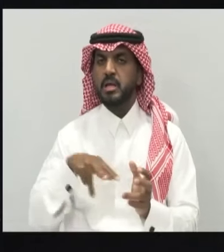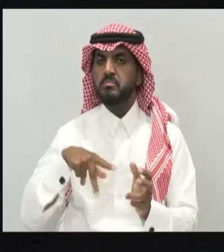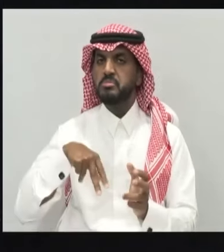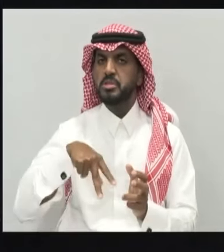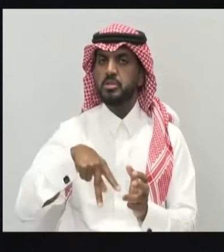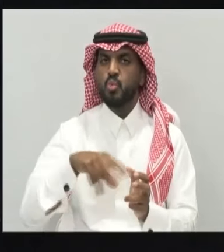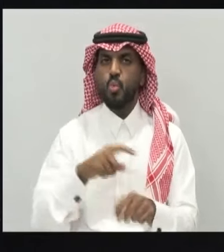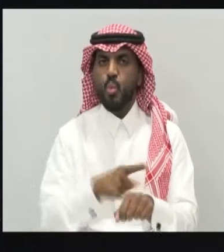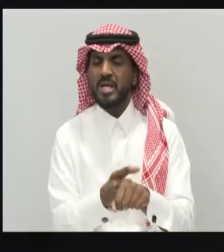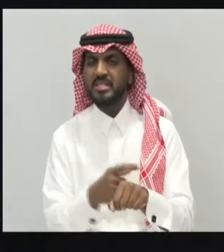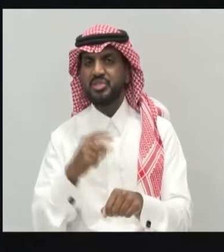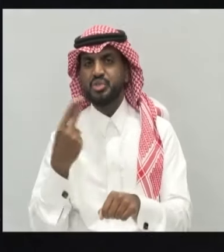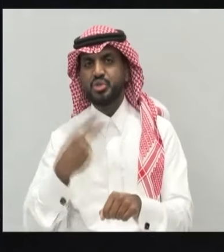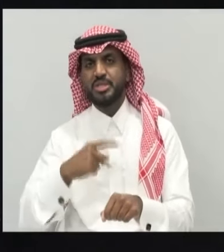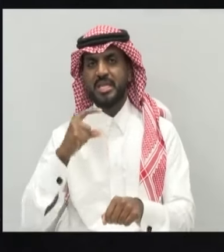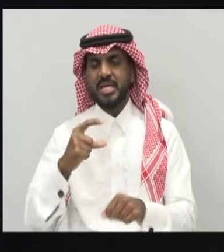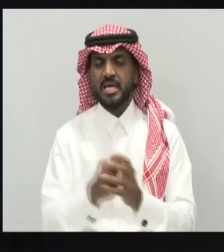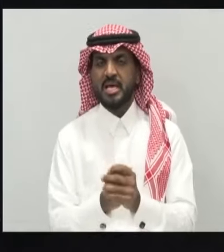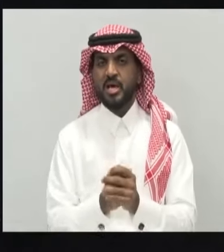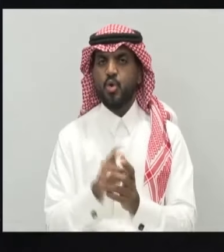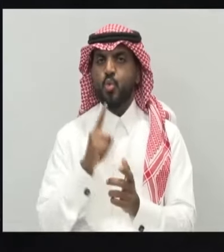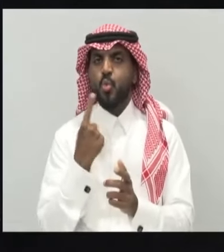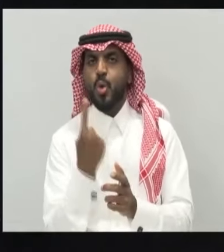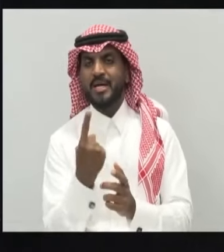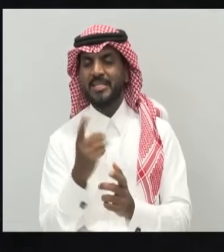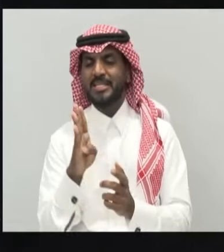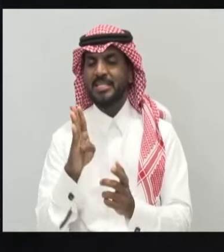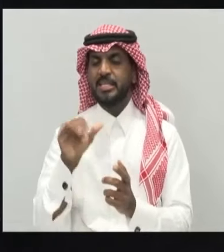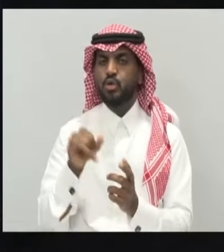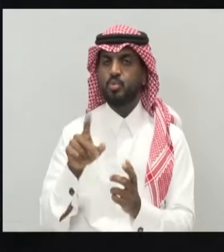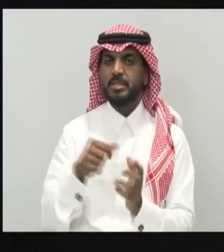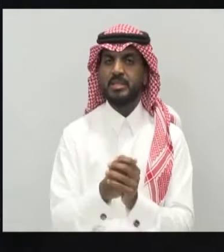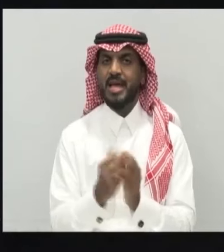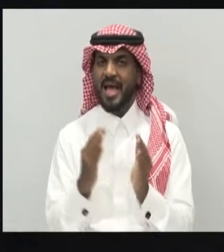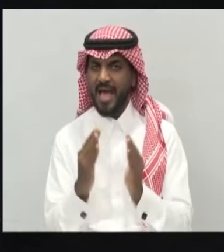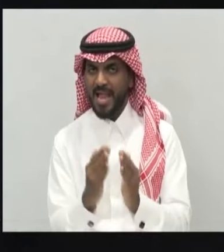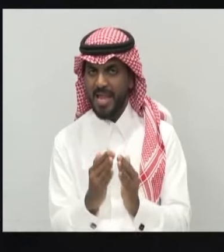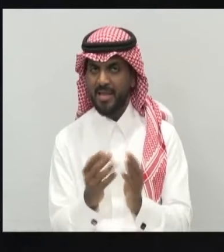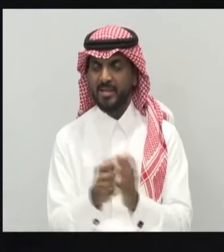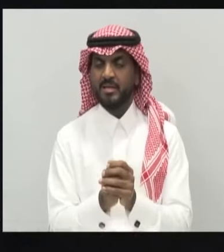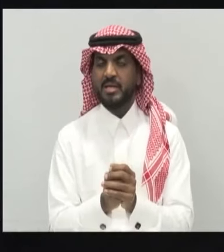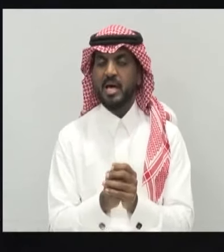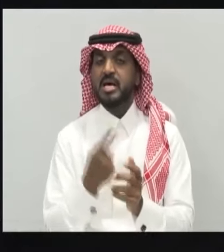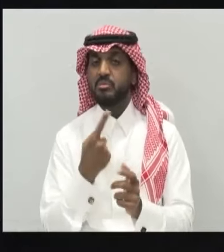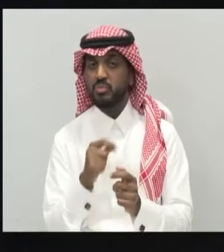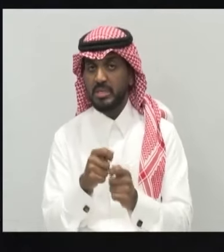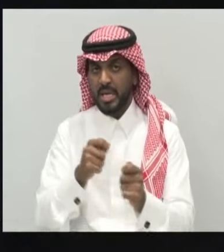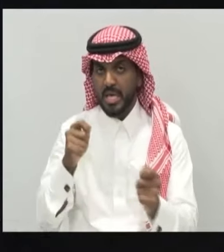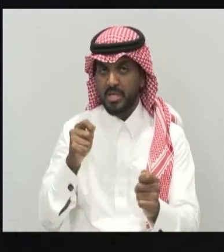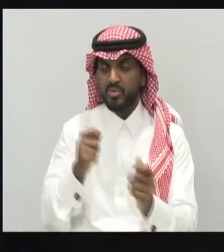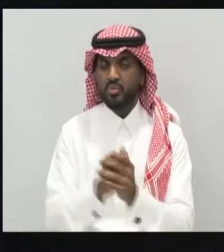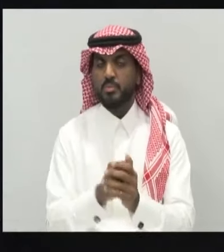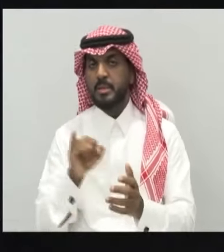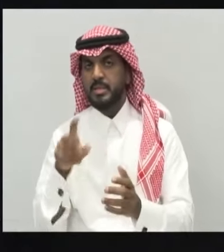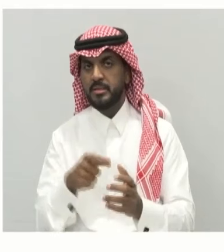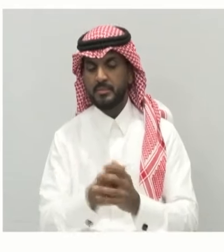لمده 20 دقيقه يا ابطال هذا واحد كيلو متر كل ما هو اقل منه استطيع قياسه بالمتر صح ولا لا